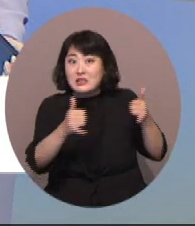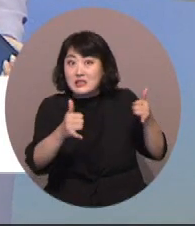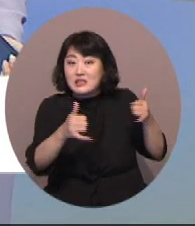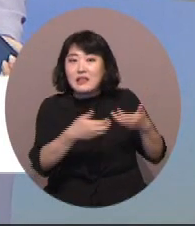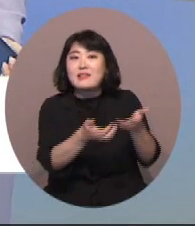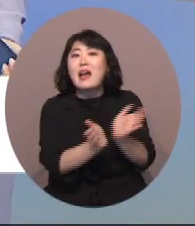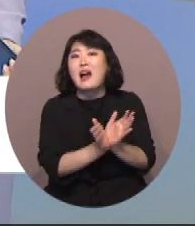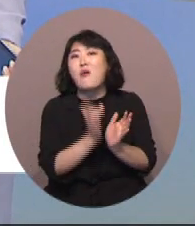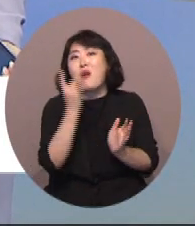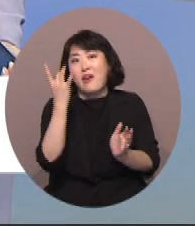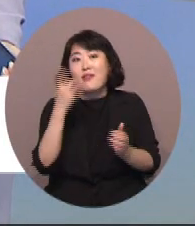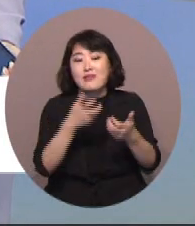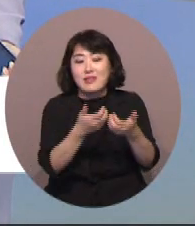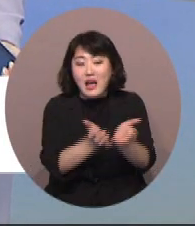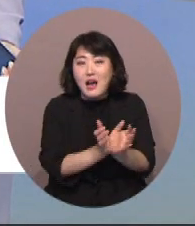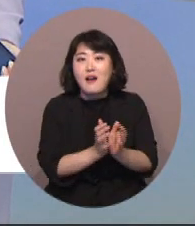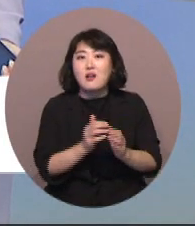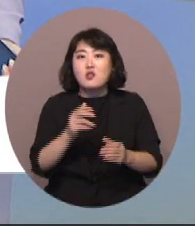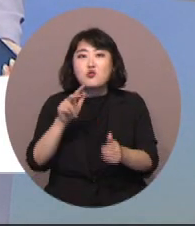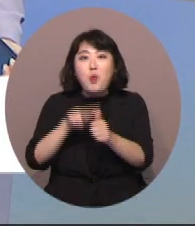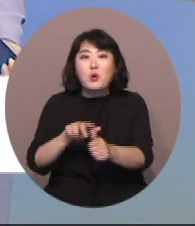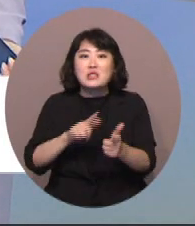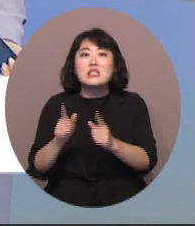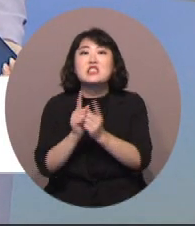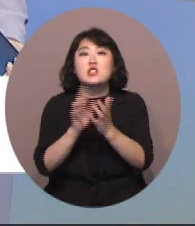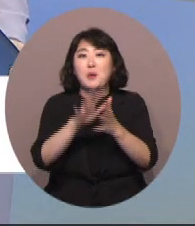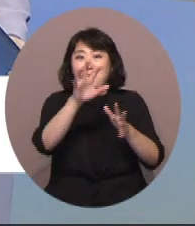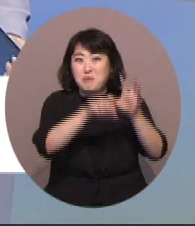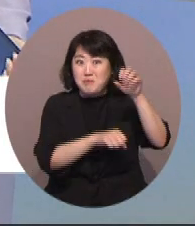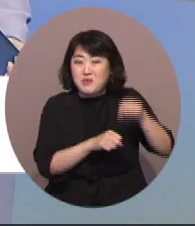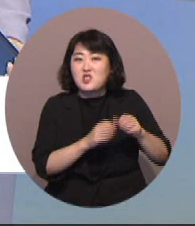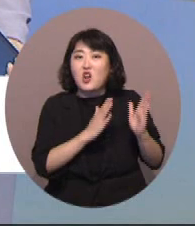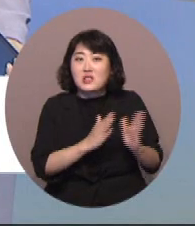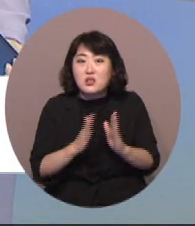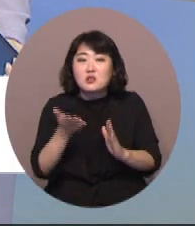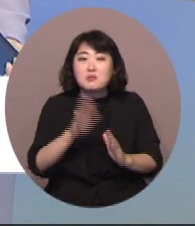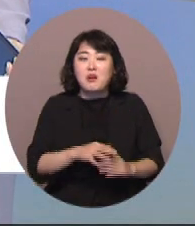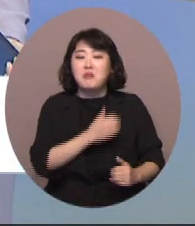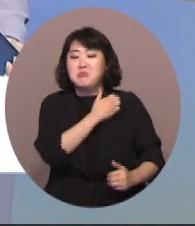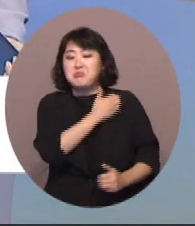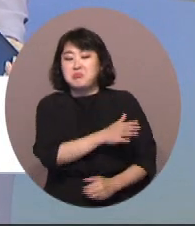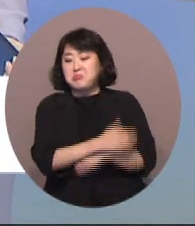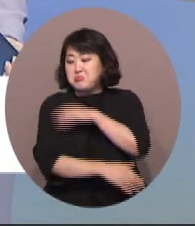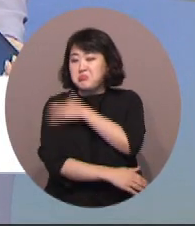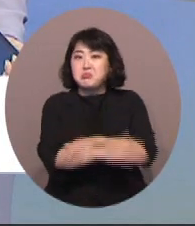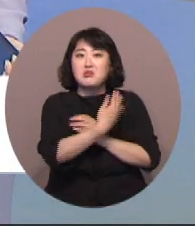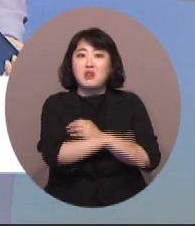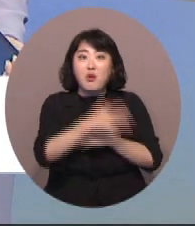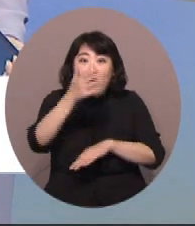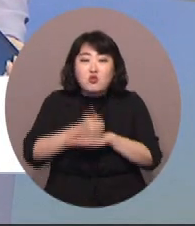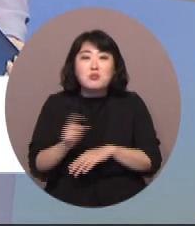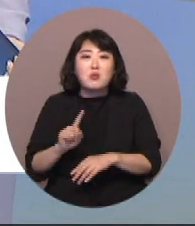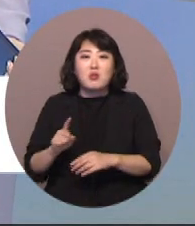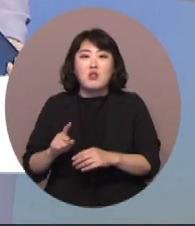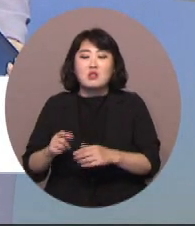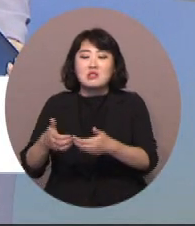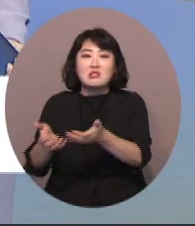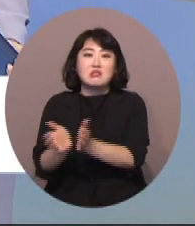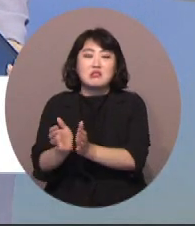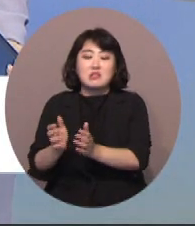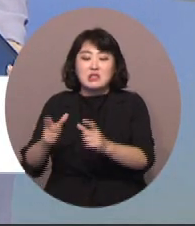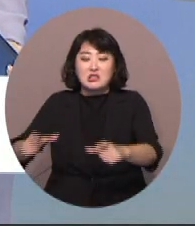당이나 후보들이 해야 하지만 선거가 끝나고 나면 대부분 나몰라라 해서 결국 세금을 들여 자치구들이 떠맡는다고